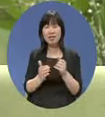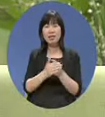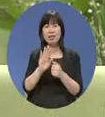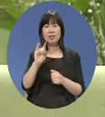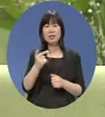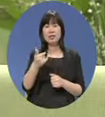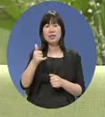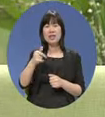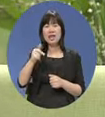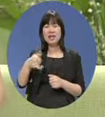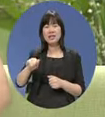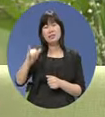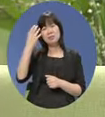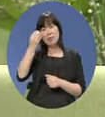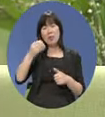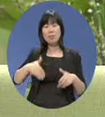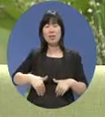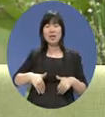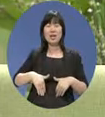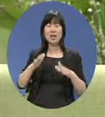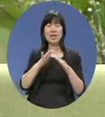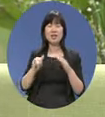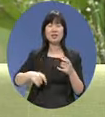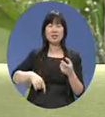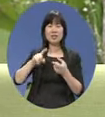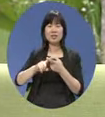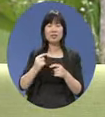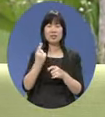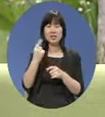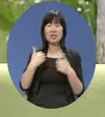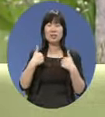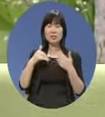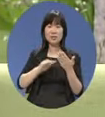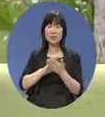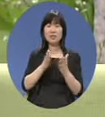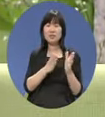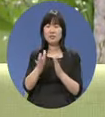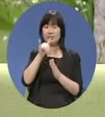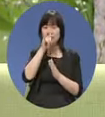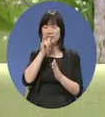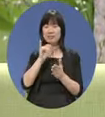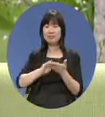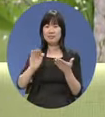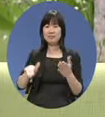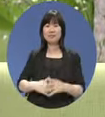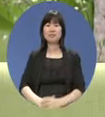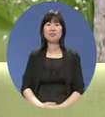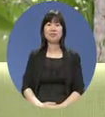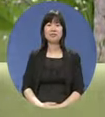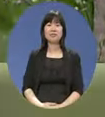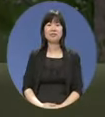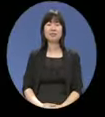되거든요. 자, 가족 유대감을 키울 수 있는 초간단 놀이, 또 재미있는 놀이 저희가 화면을 통해서 또 준비해봤습니다.